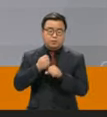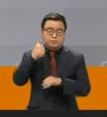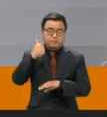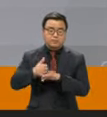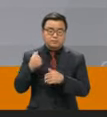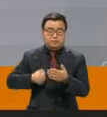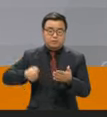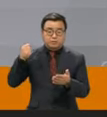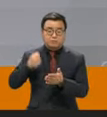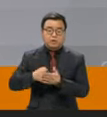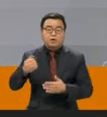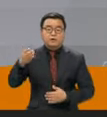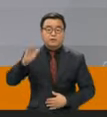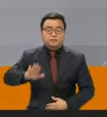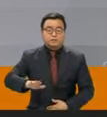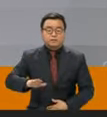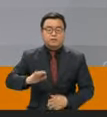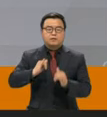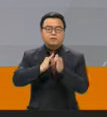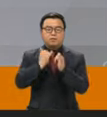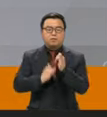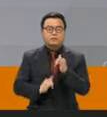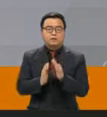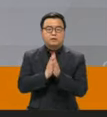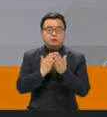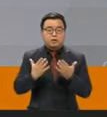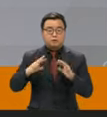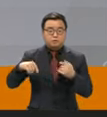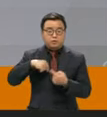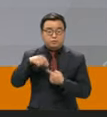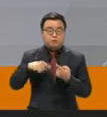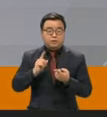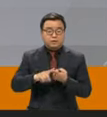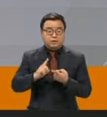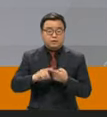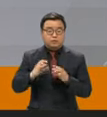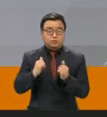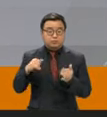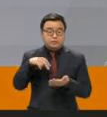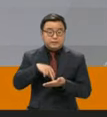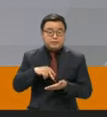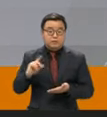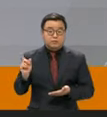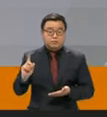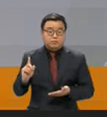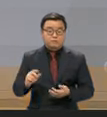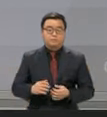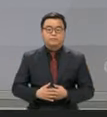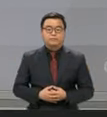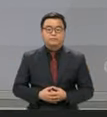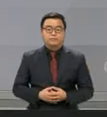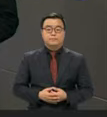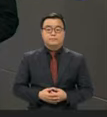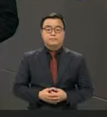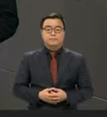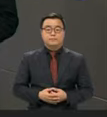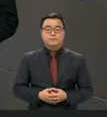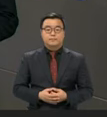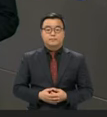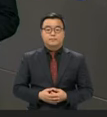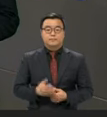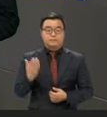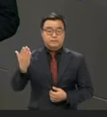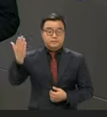내리는데요. 역사교과서 국정화에 대한 국민들의 의견은 어떨까요? 황대훈 기자가 설명해 드립니다.